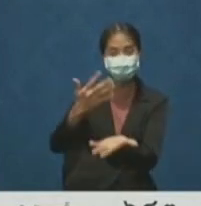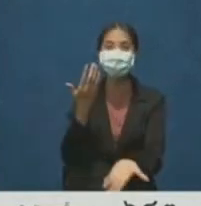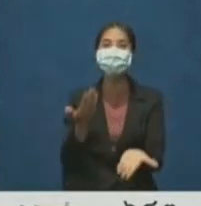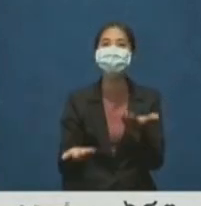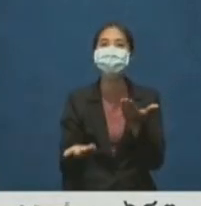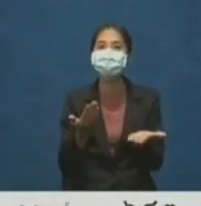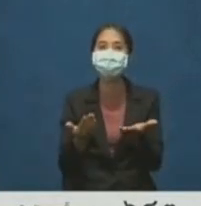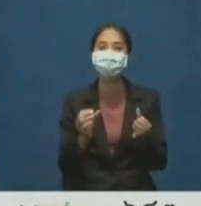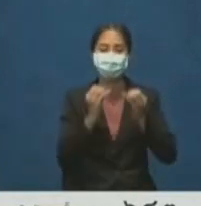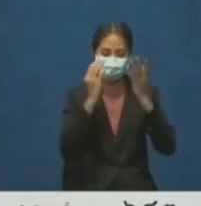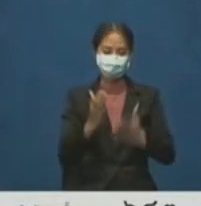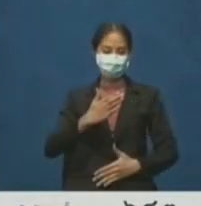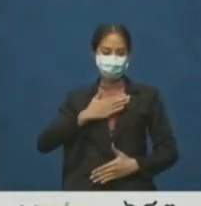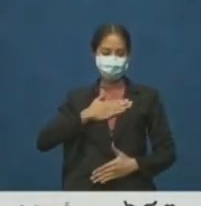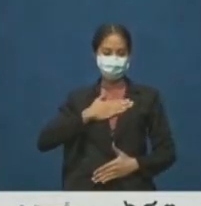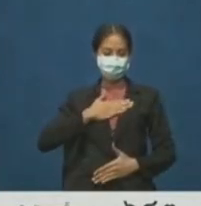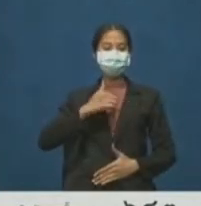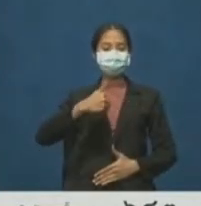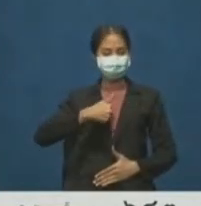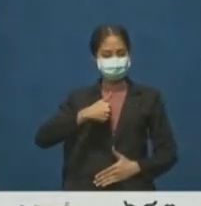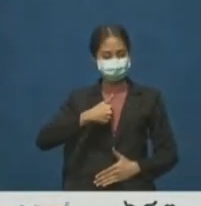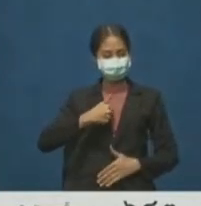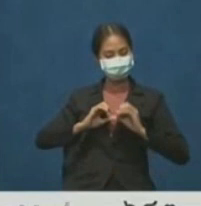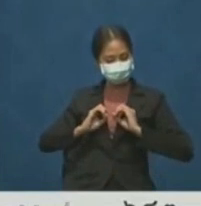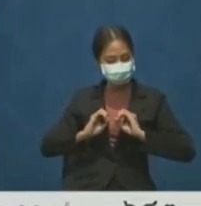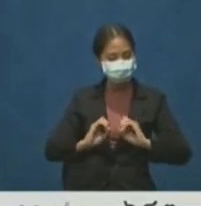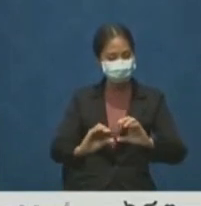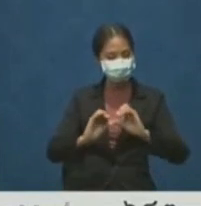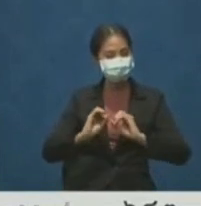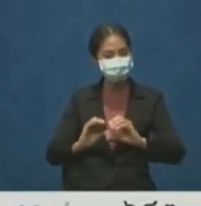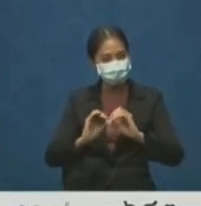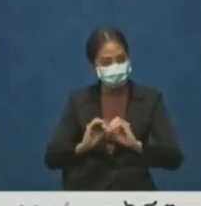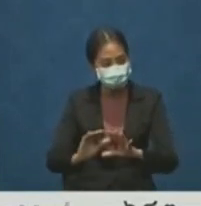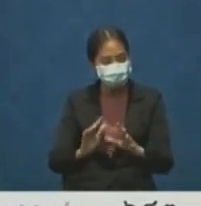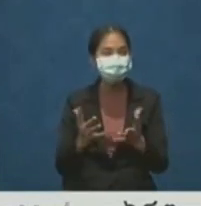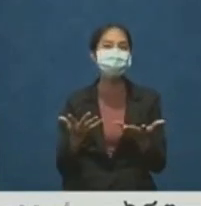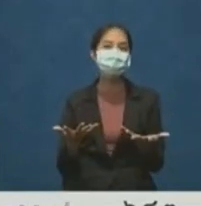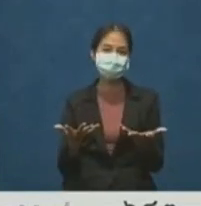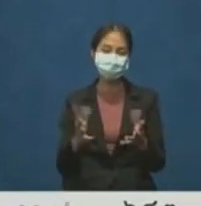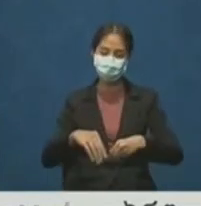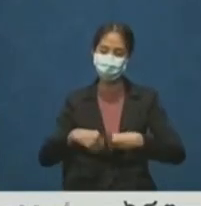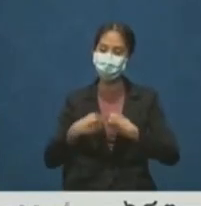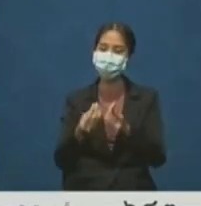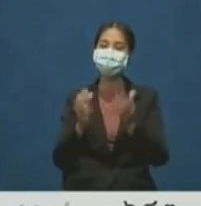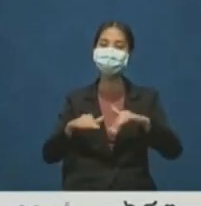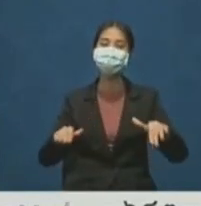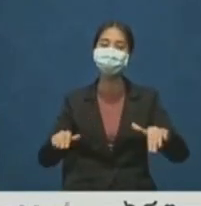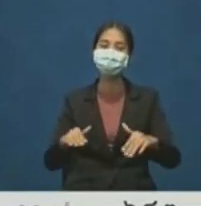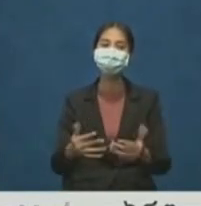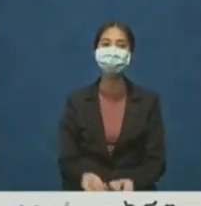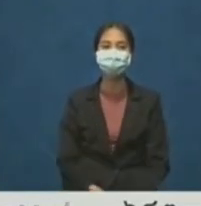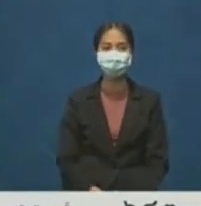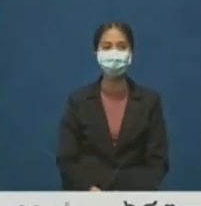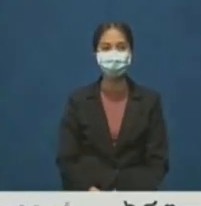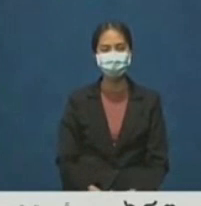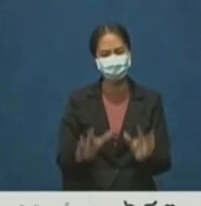หรือครูจะเป็นศูนย์กลางให้ผู้เรียนในการที่จะถ่ายทอดสิ่งที่เป็นประโยชน์ให้กับ